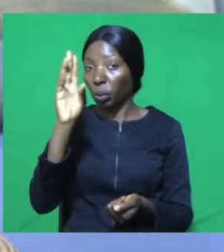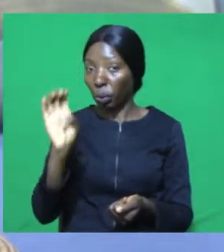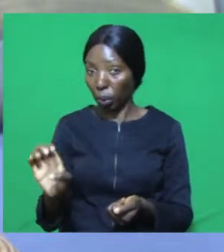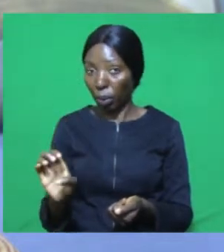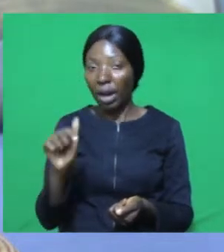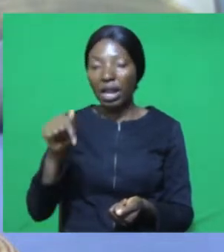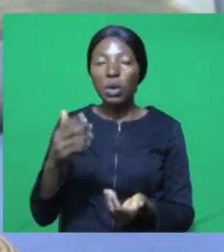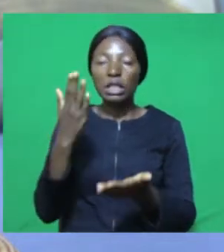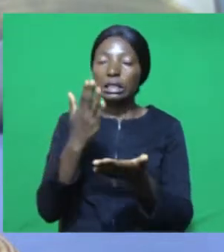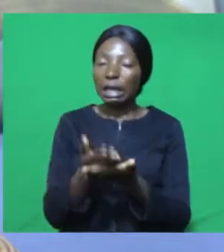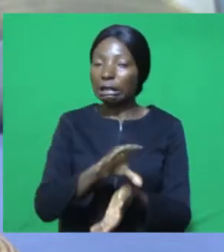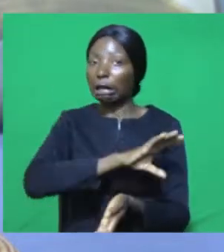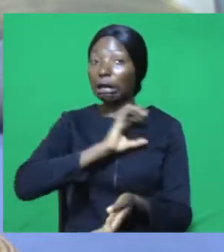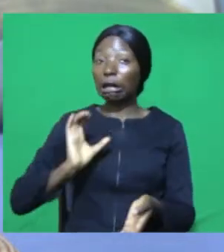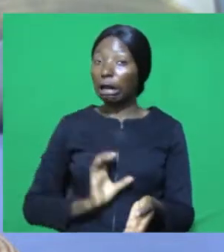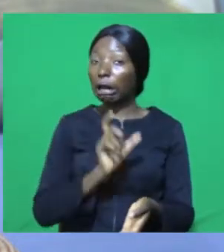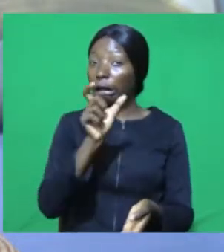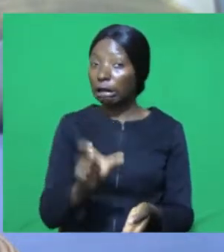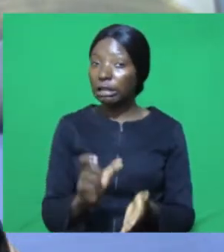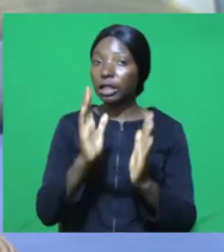Utunga Miri with the Christian Church?